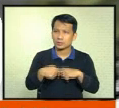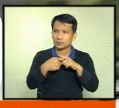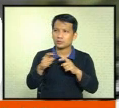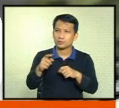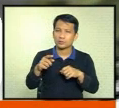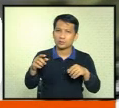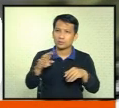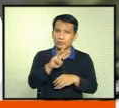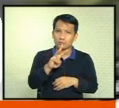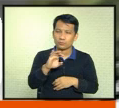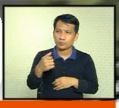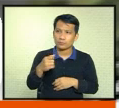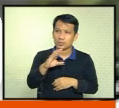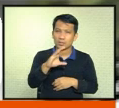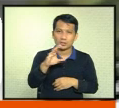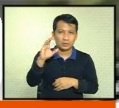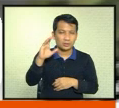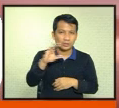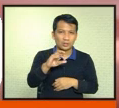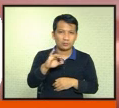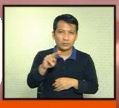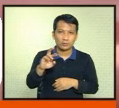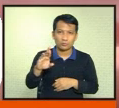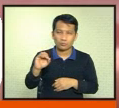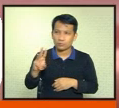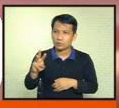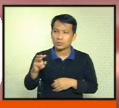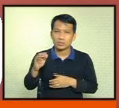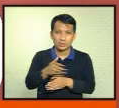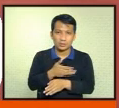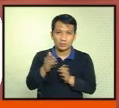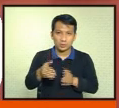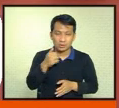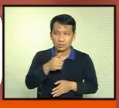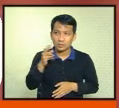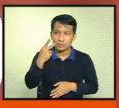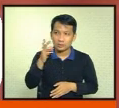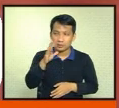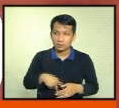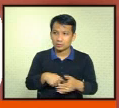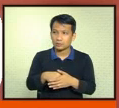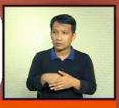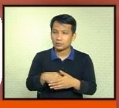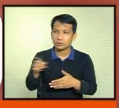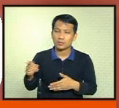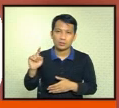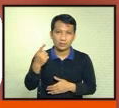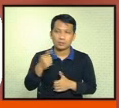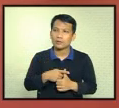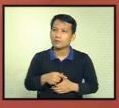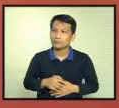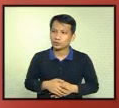web TV series na Carnival Row. Kikukinukaka-kumpirma lang rin ng singer na pinagbubuntis na nga niya ang panganay nila ng aktor.